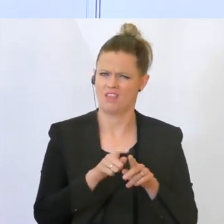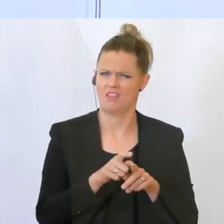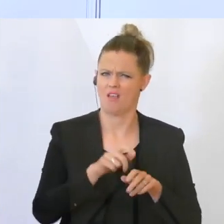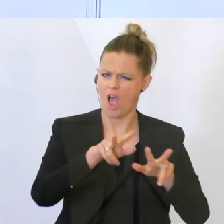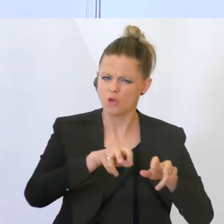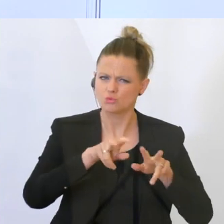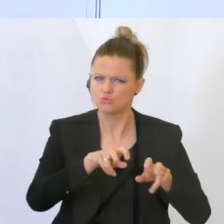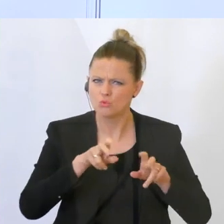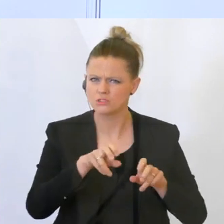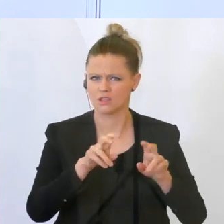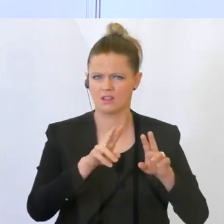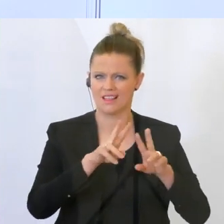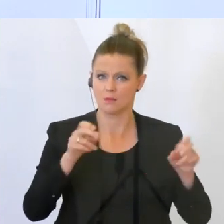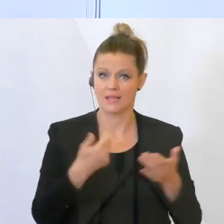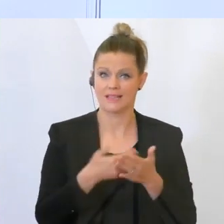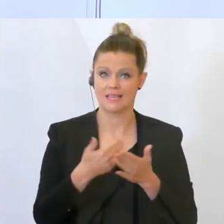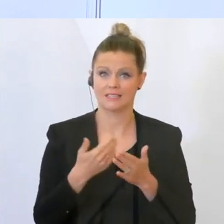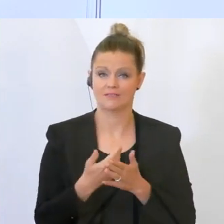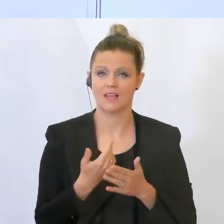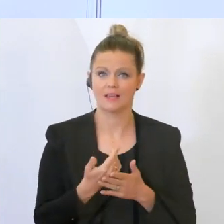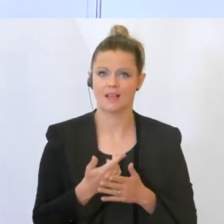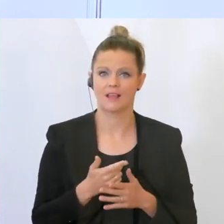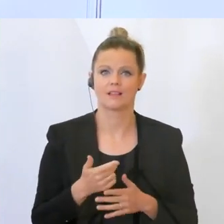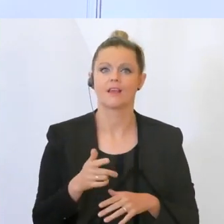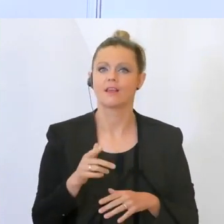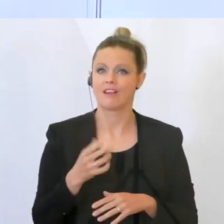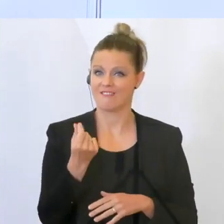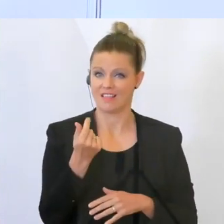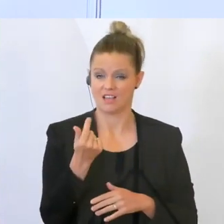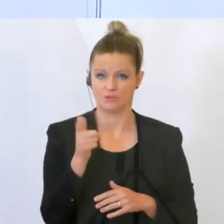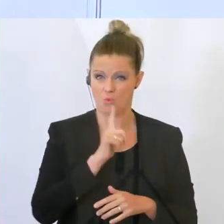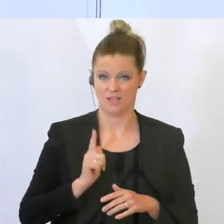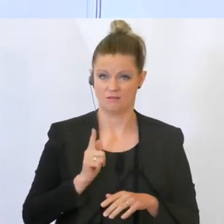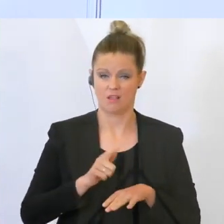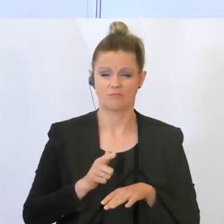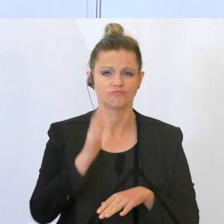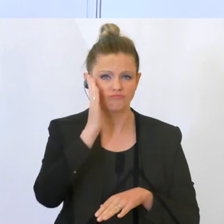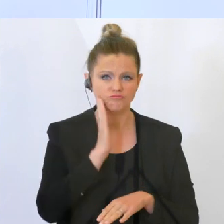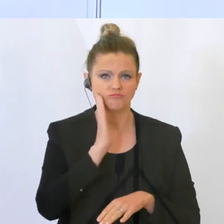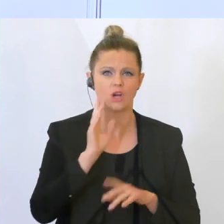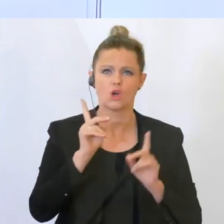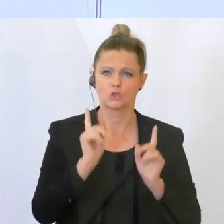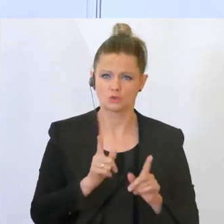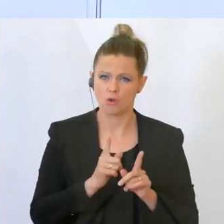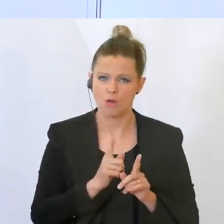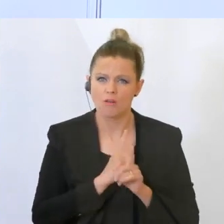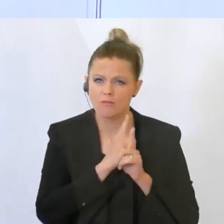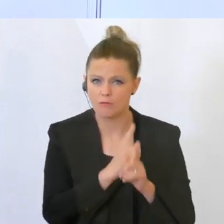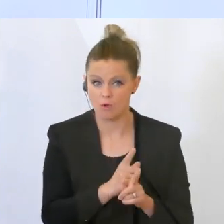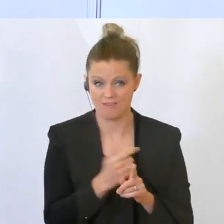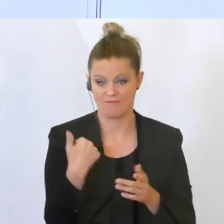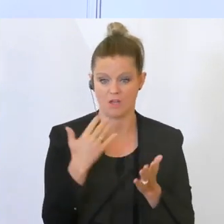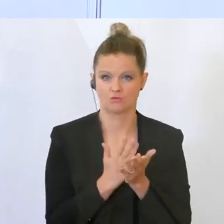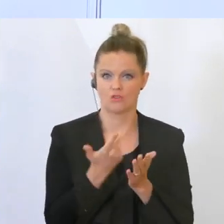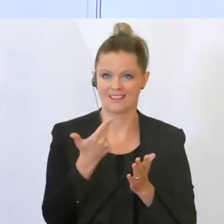gekommen und daher habe ich die Finanzpolizei ersucht, auch diesen Vorwürfen nachzugehen. Und mittlerweile sind hier knapp 3000